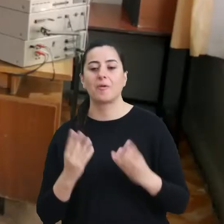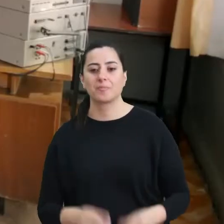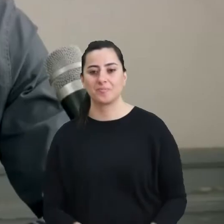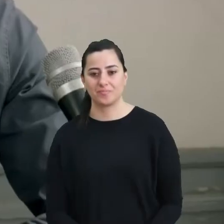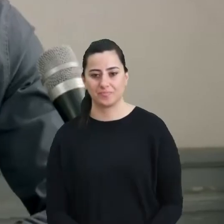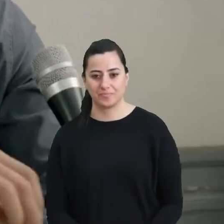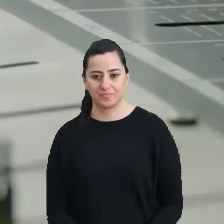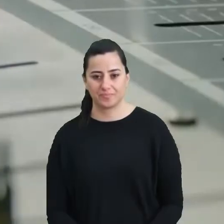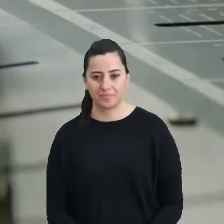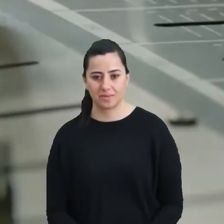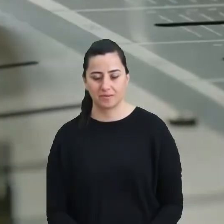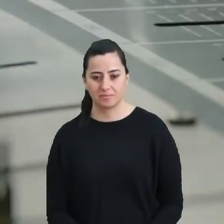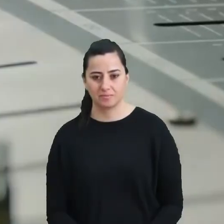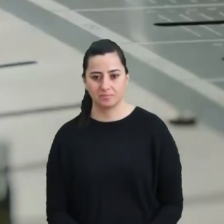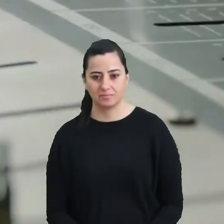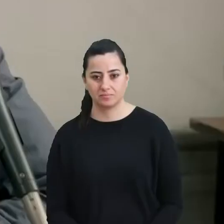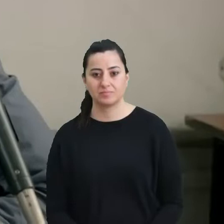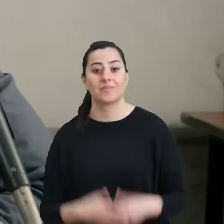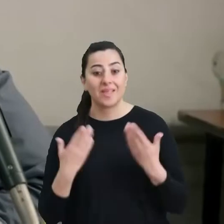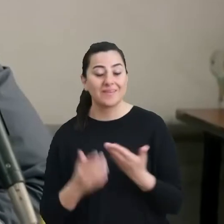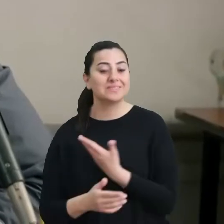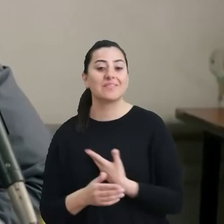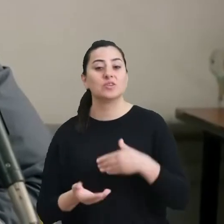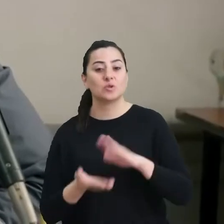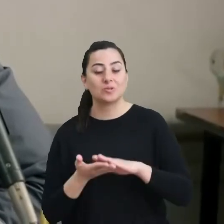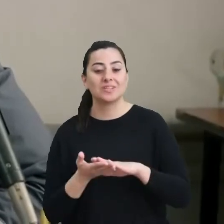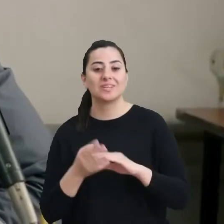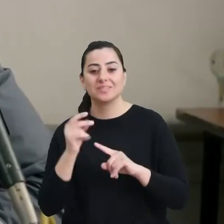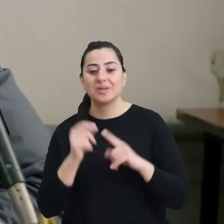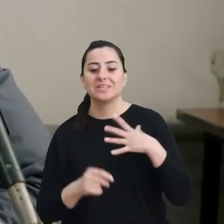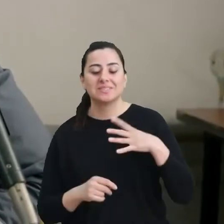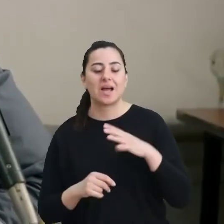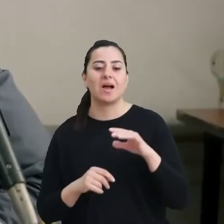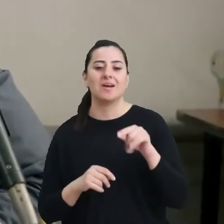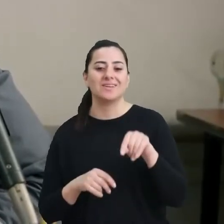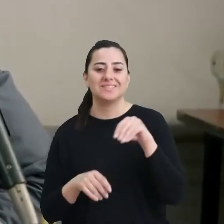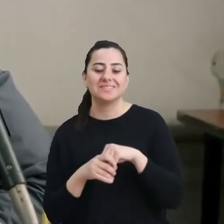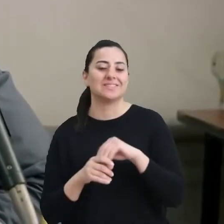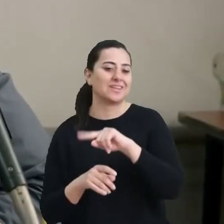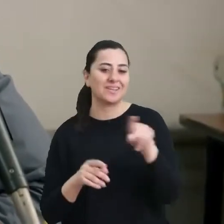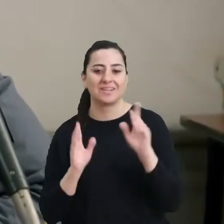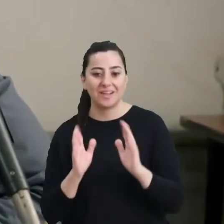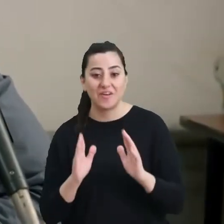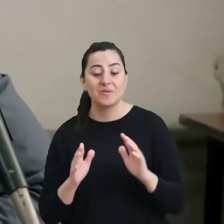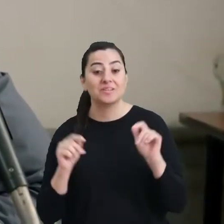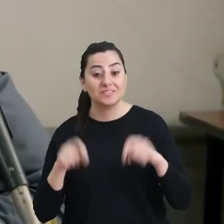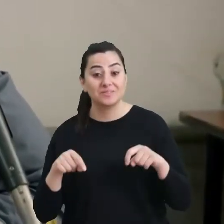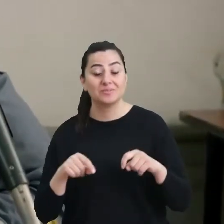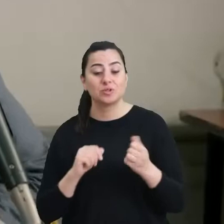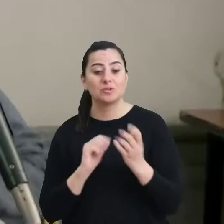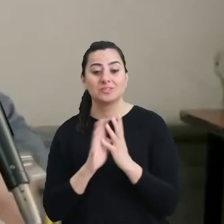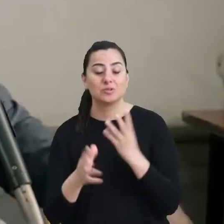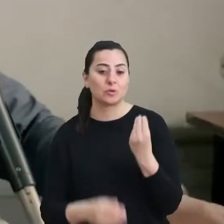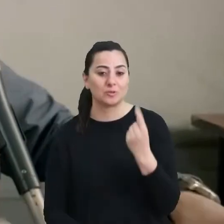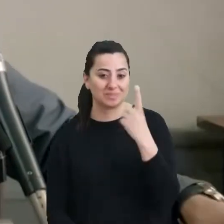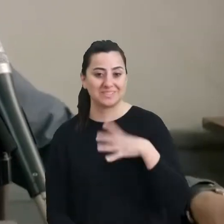Devam ediyor. Mikrofonu açtı. Evet sevgili dostlar, İsmail'le istek attı, tüm hızıyla devam edip duru. Şimdi sırada çok